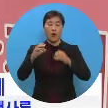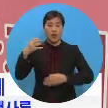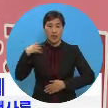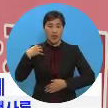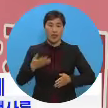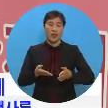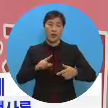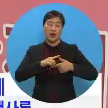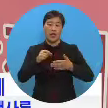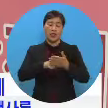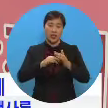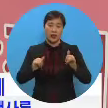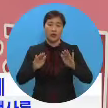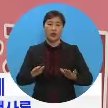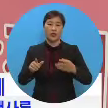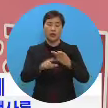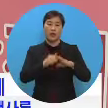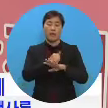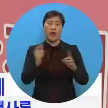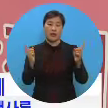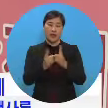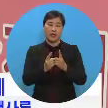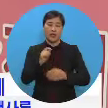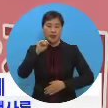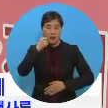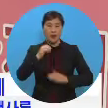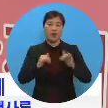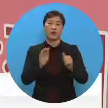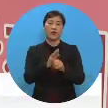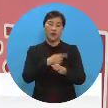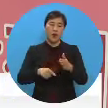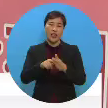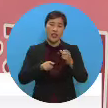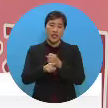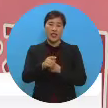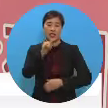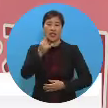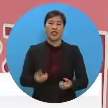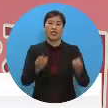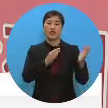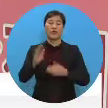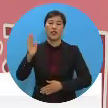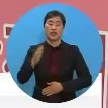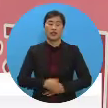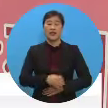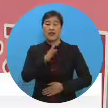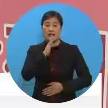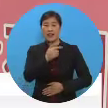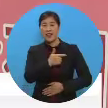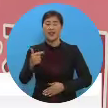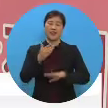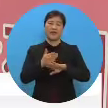명예 기자분들께서 오늘은 그 연말을 맞이해서 불이웃을 돕고자 의미 있는 이런 행사를 개최하게 됐습니다. 참으로